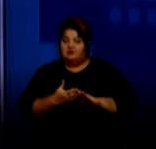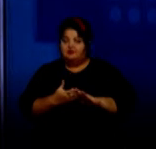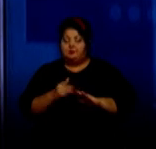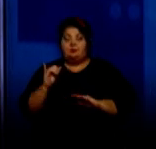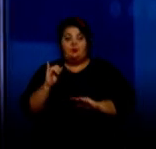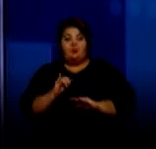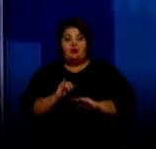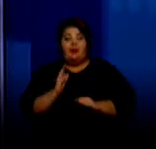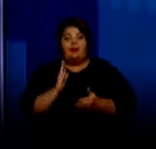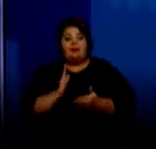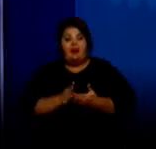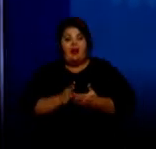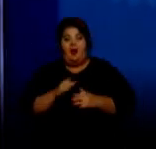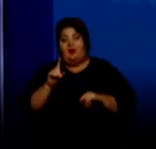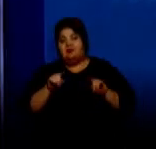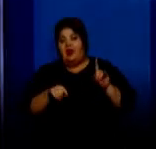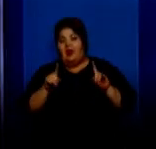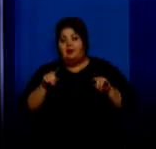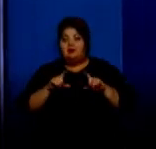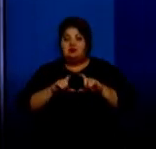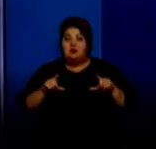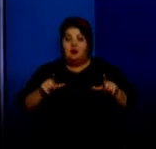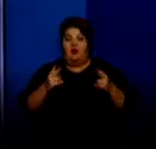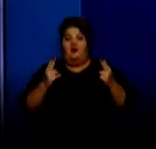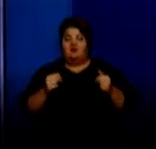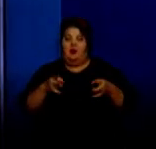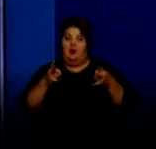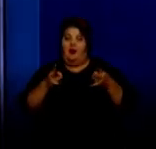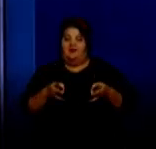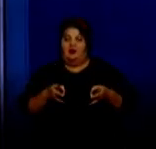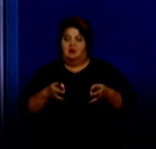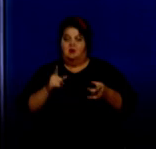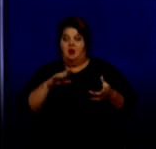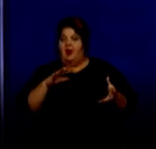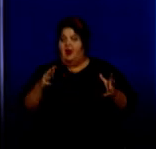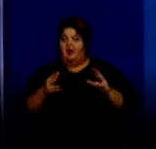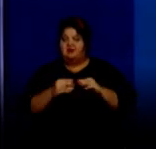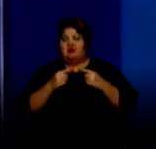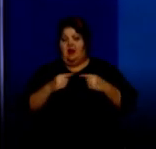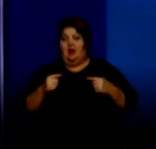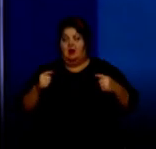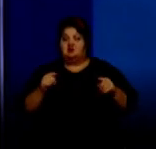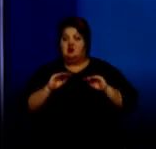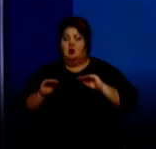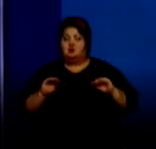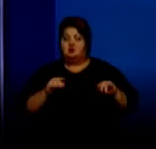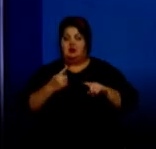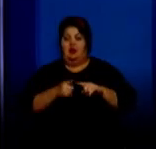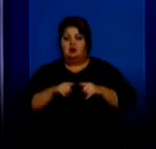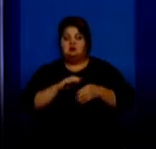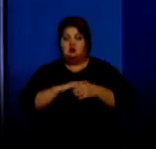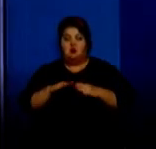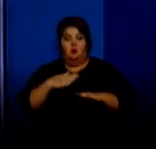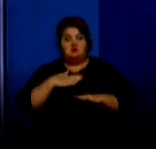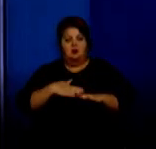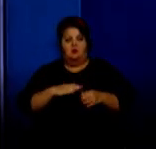І є деякі ділянки, які визнані аварійними. Тобто вся інша конструкція – це цілком задовільний